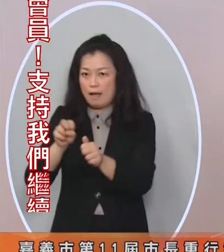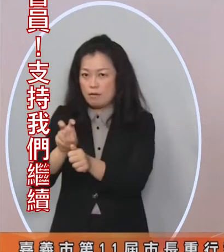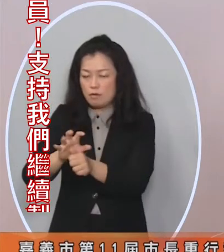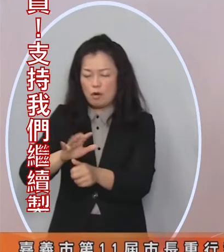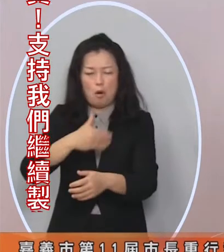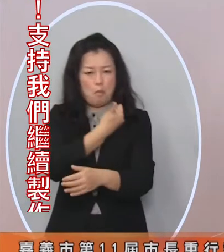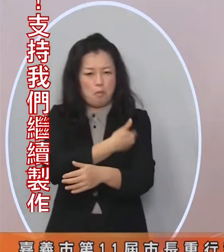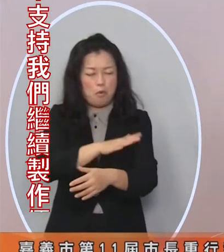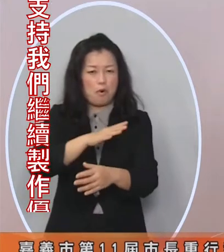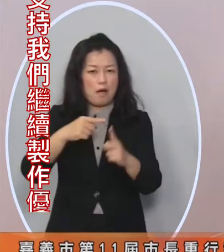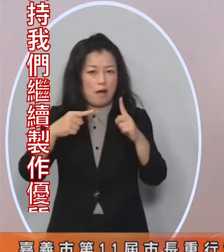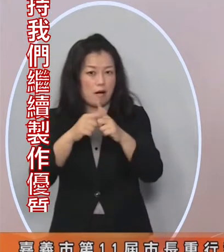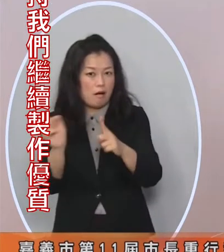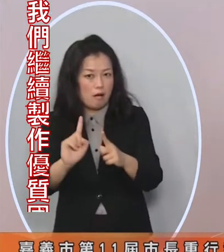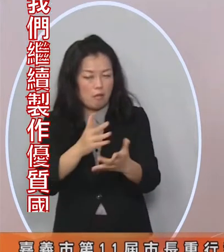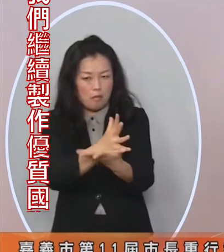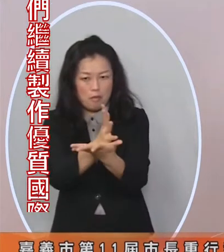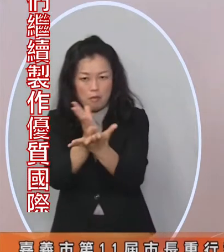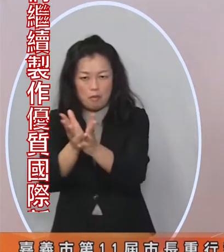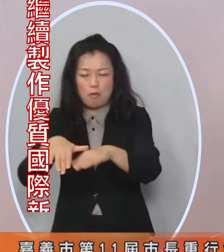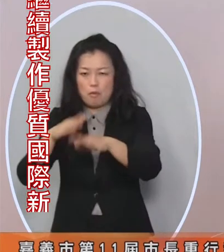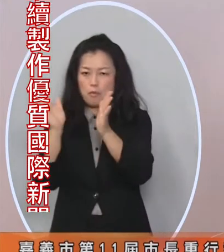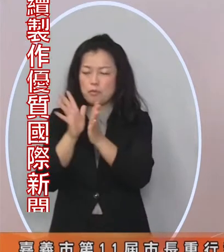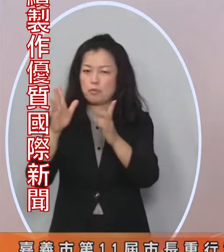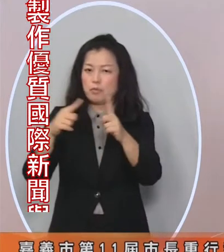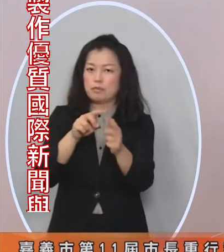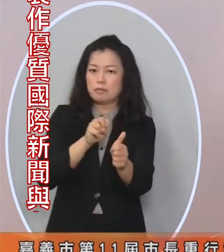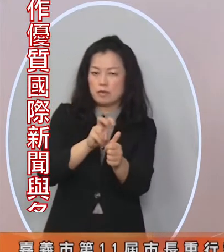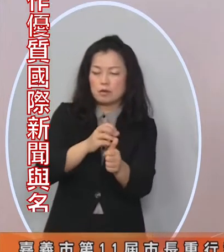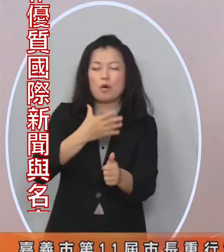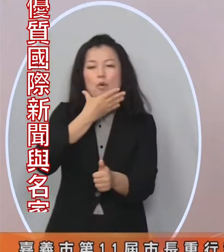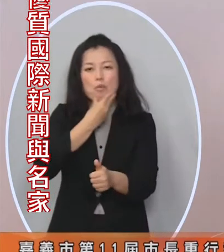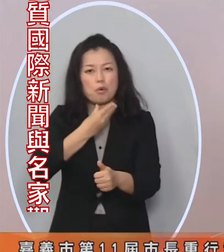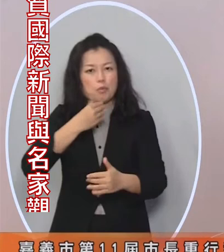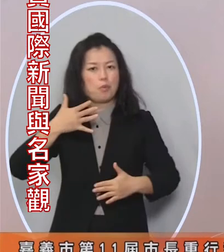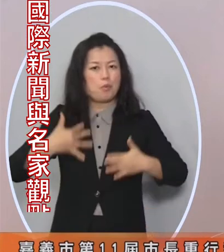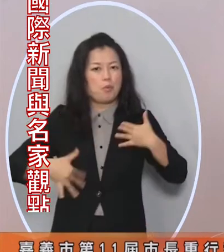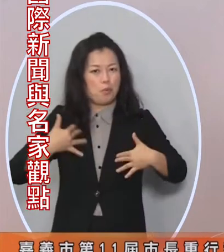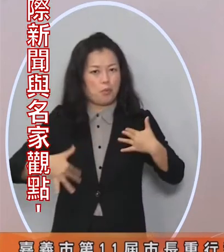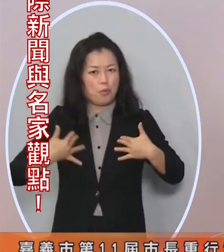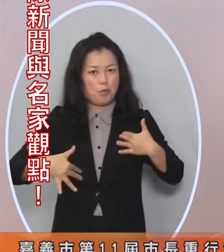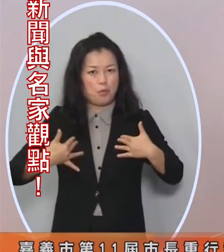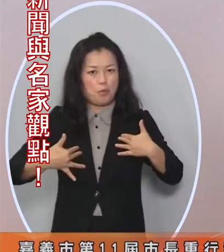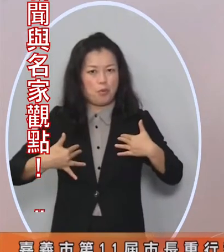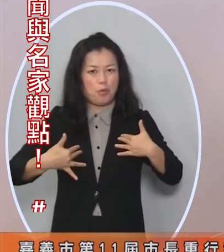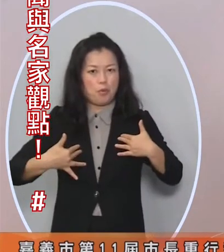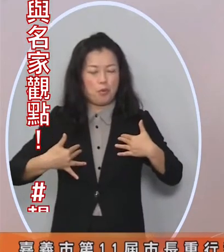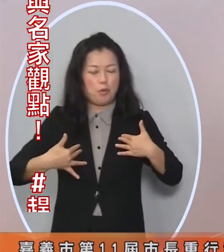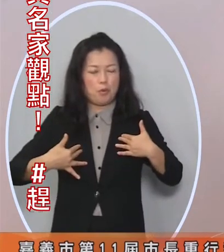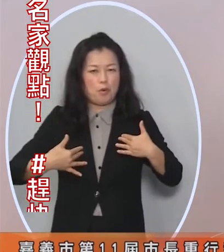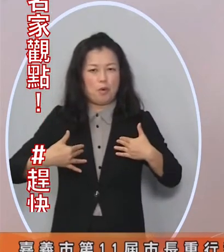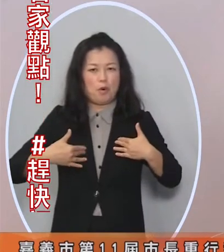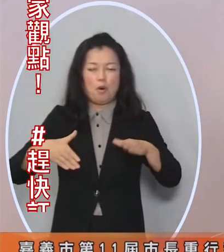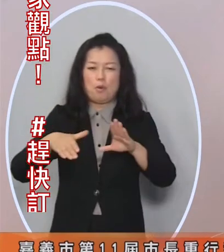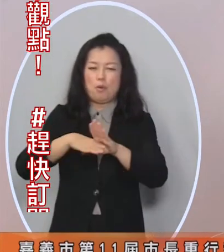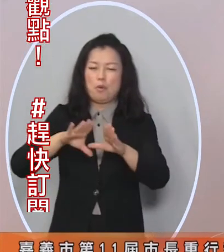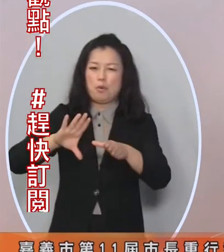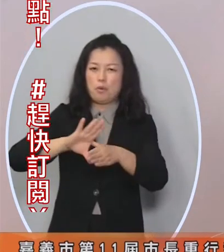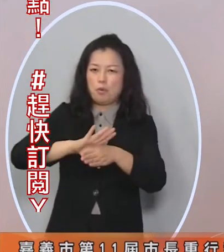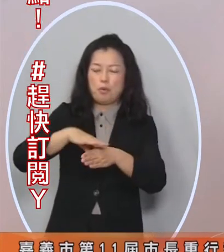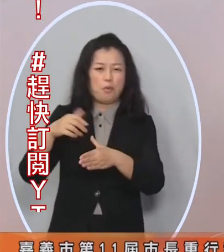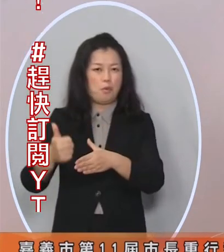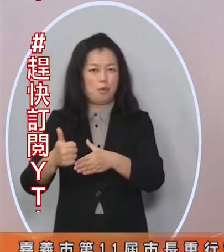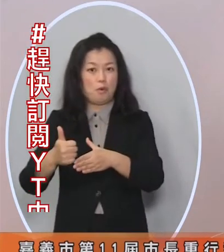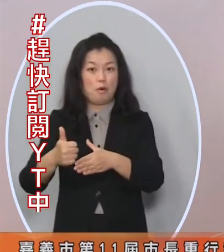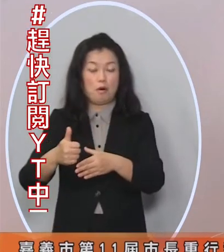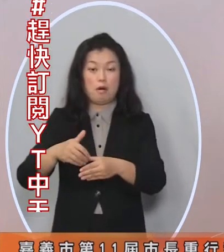养，充满幸福与快乐、美满的欢乐文化陶城。选